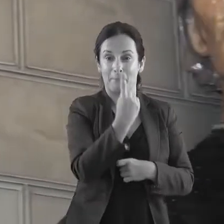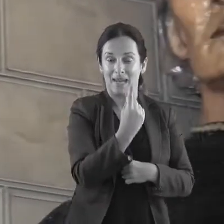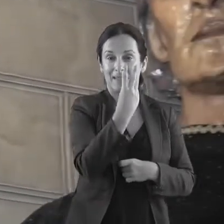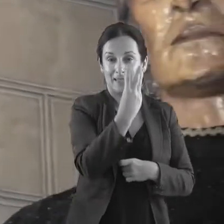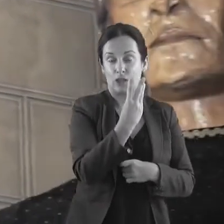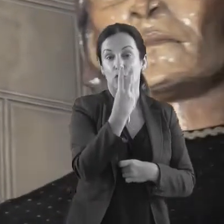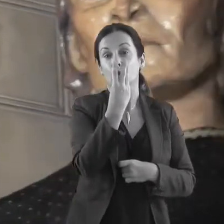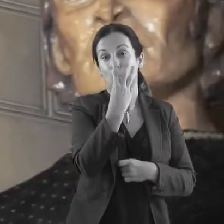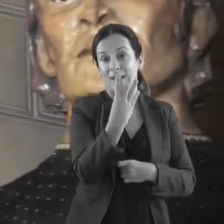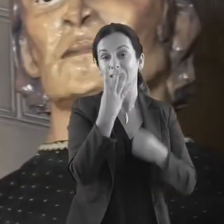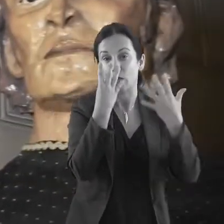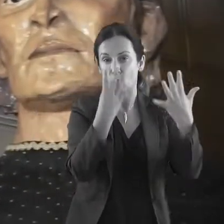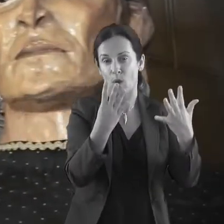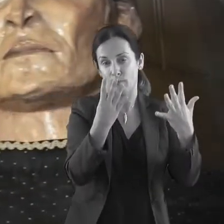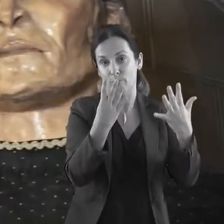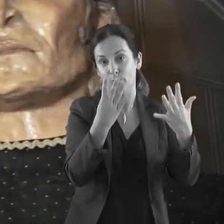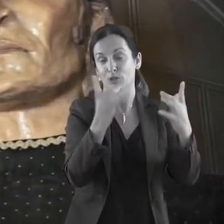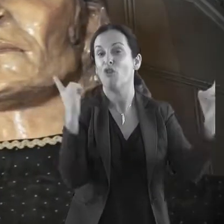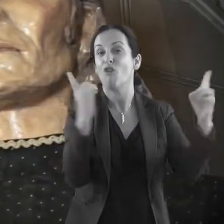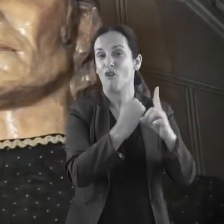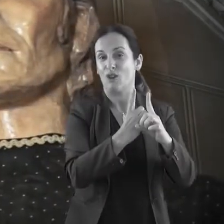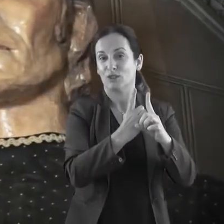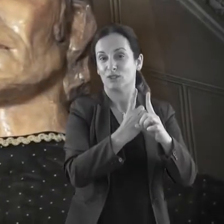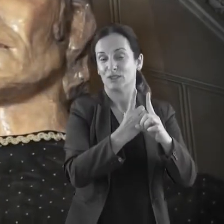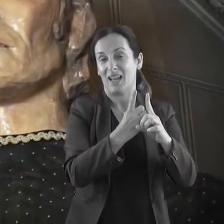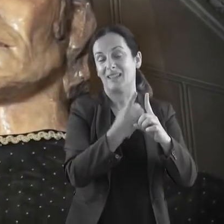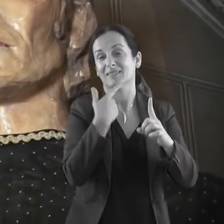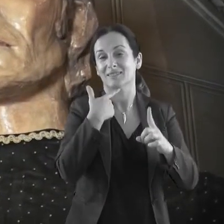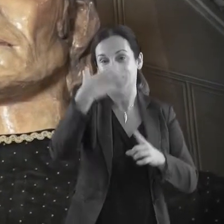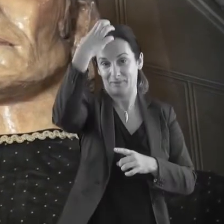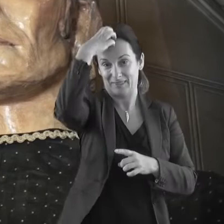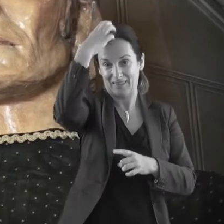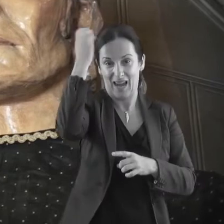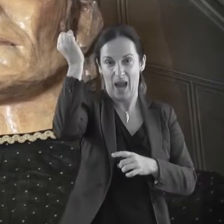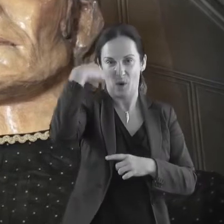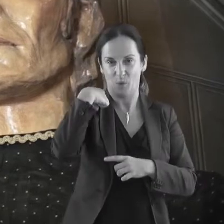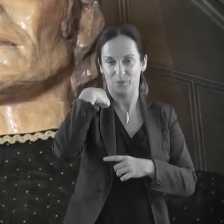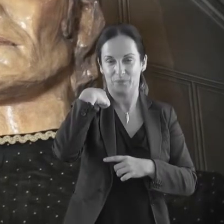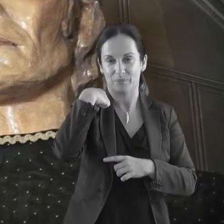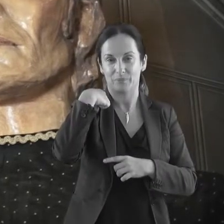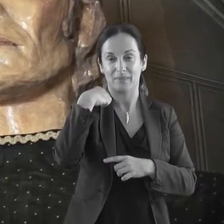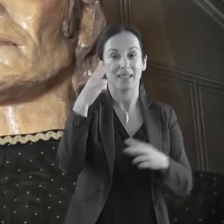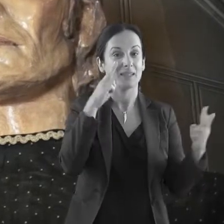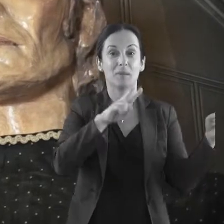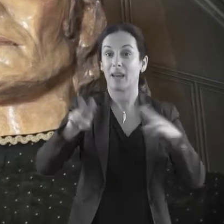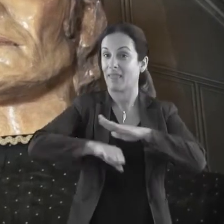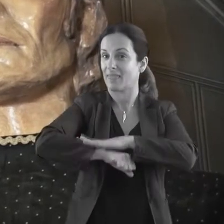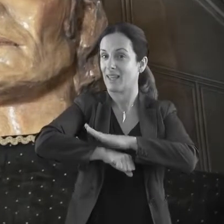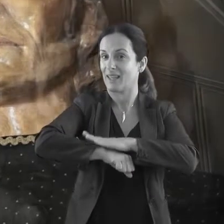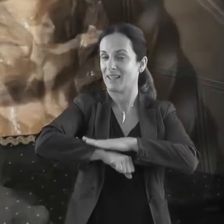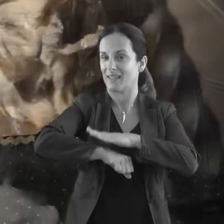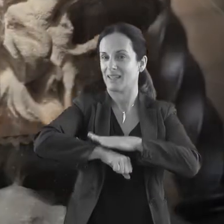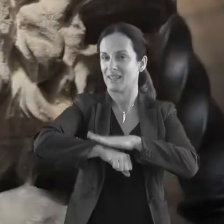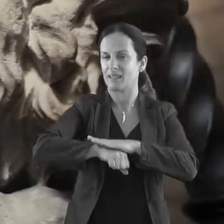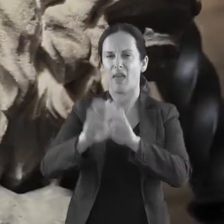batalla de Llum Major el 1349 contra les tropes del rei de la corona d'Aragó, Pere el Cerimoniós. Si